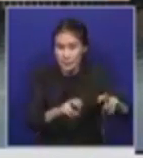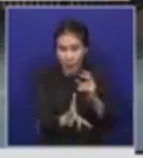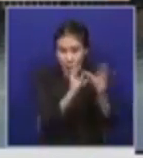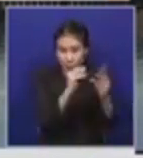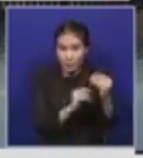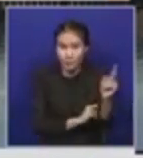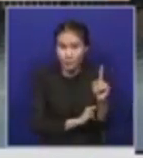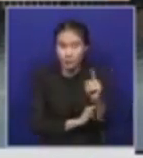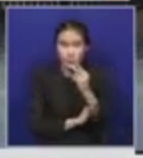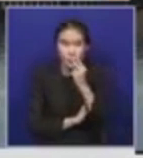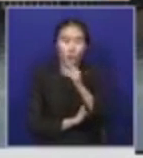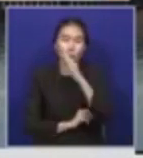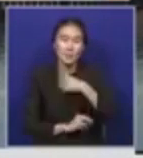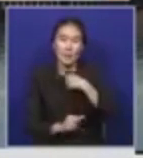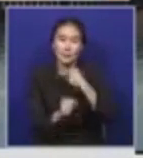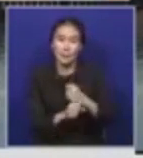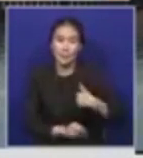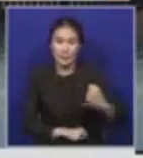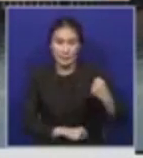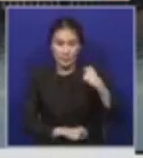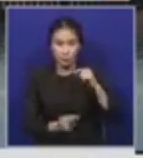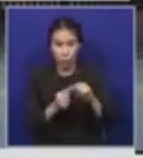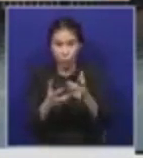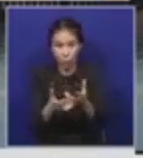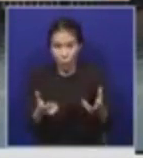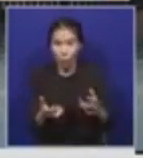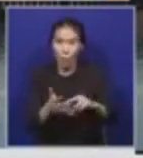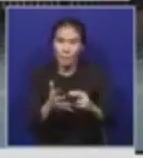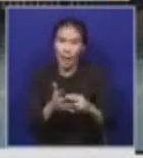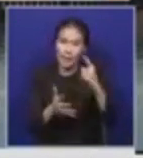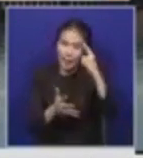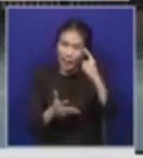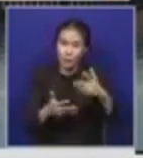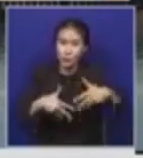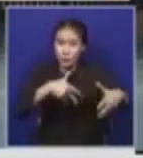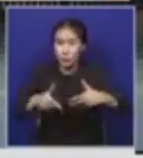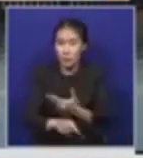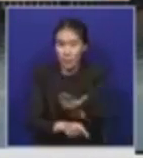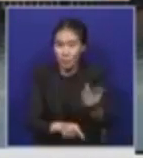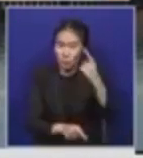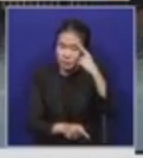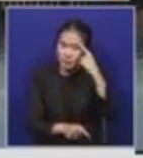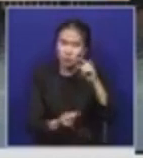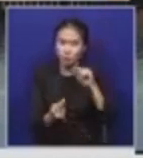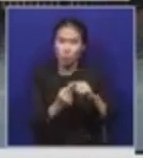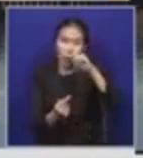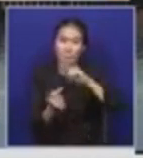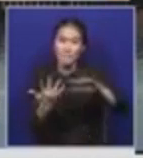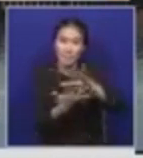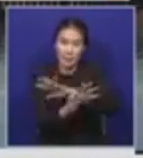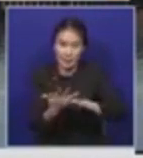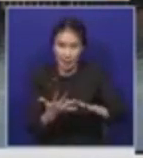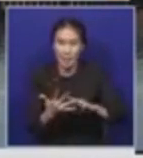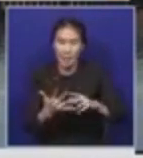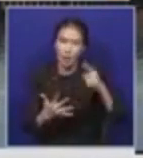การที่จะทำให้ความมั่นคงทางอาหารนะครับของพี่น้องประชาชนในประเทศนี้นะครับจ